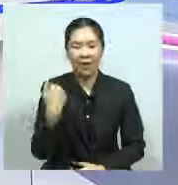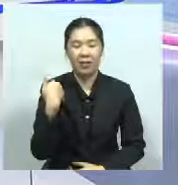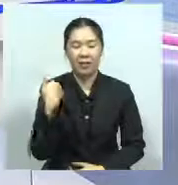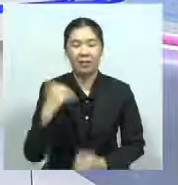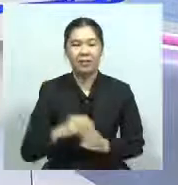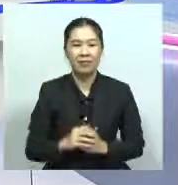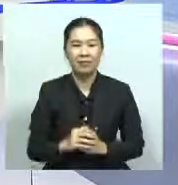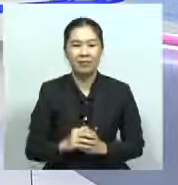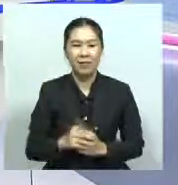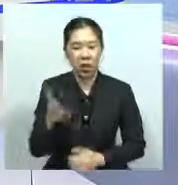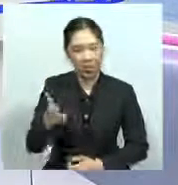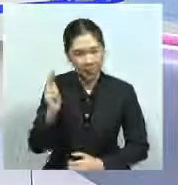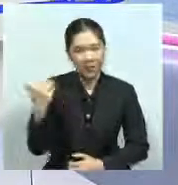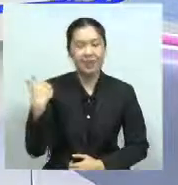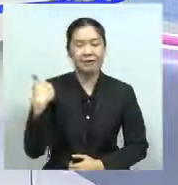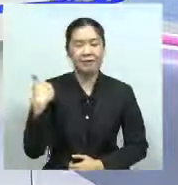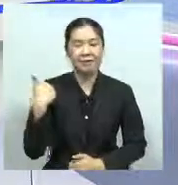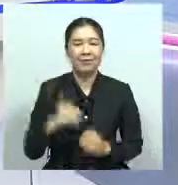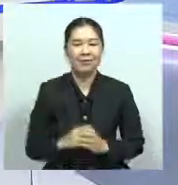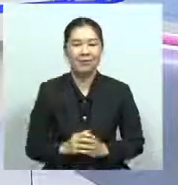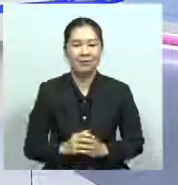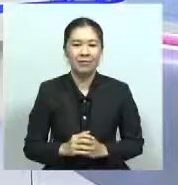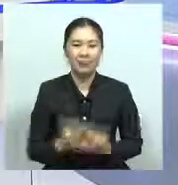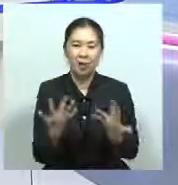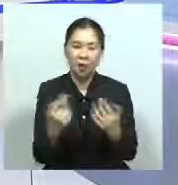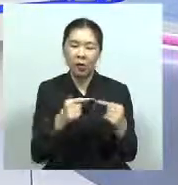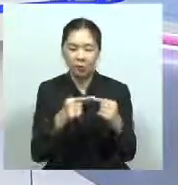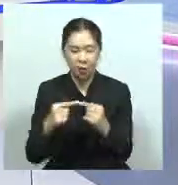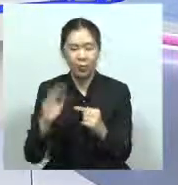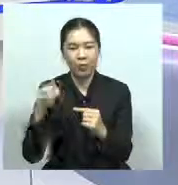แล้วก็ครอบครองปืนไรเฟิลอีกคดีด้วยนะครับ ใช่ค่ะก็ยังต้องต่อสู้คดีกันต่อไปนะคะ